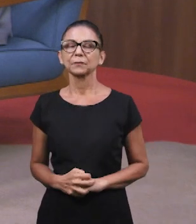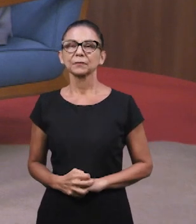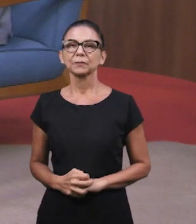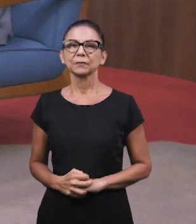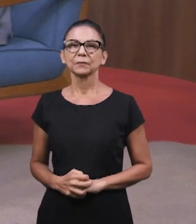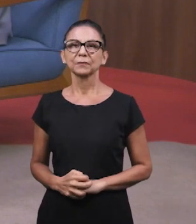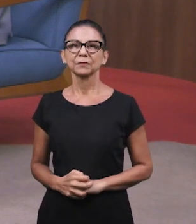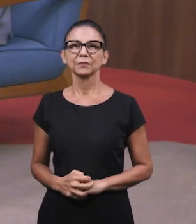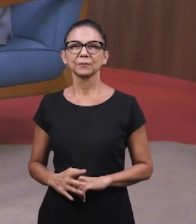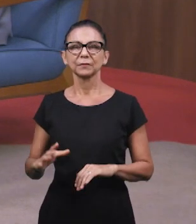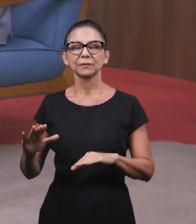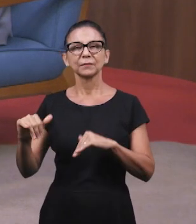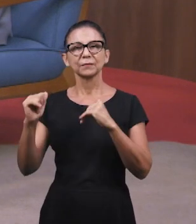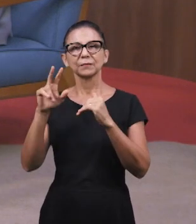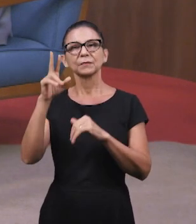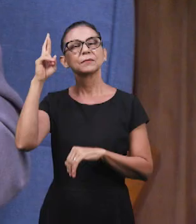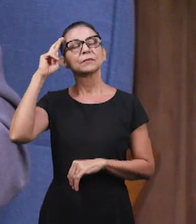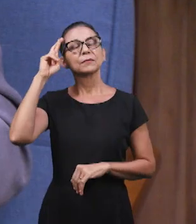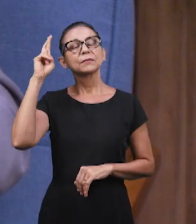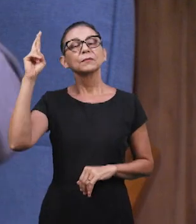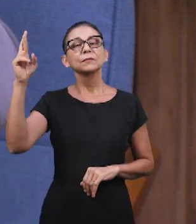loué soit le Seigneur.